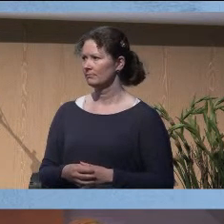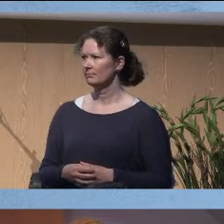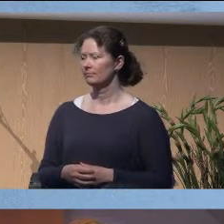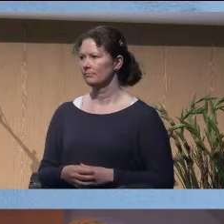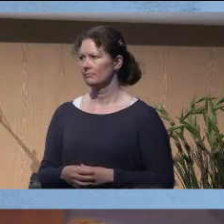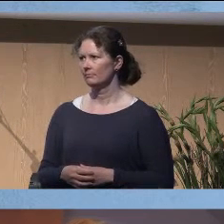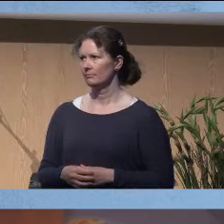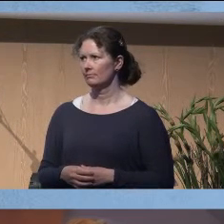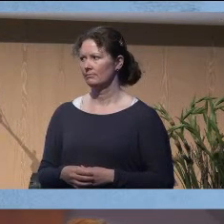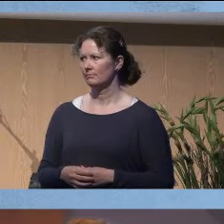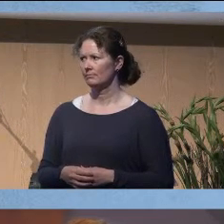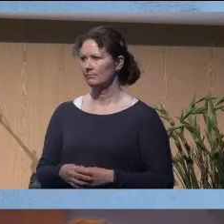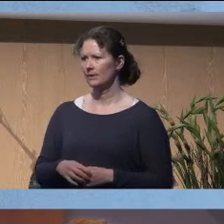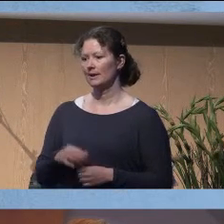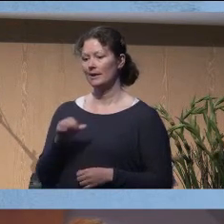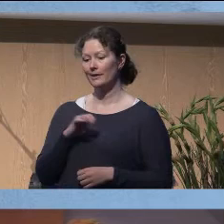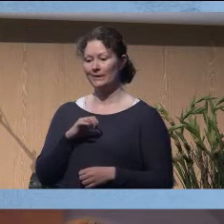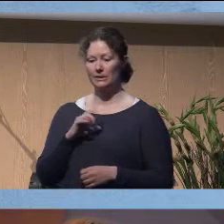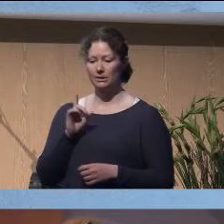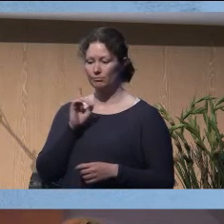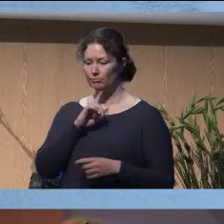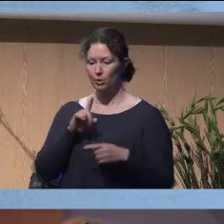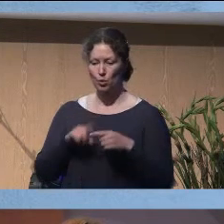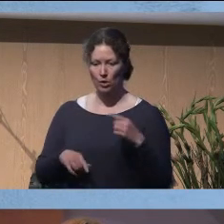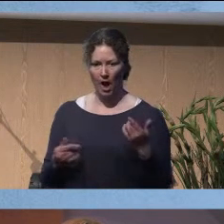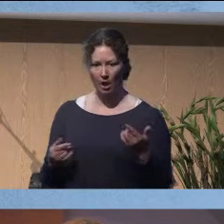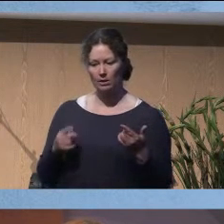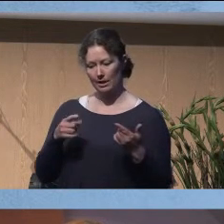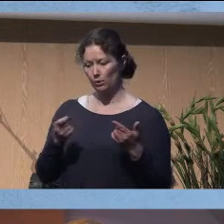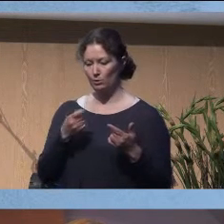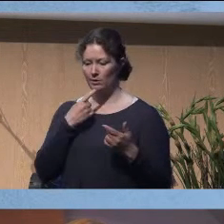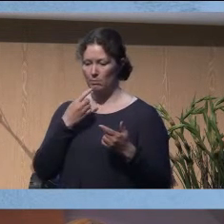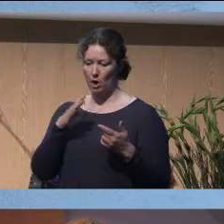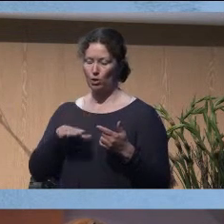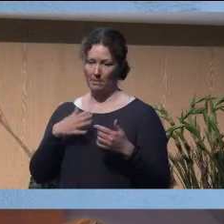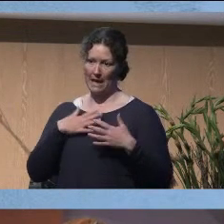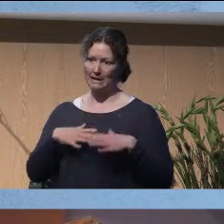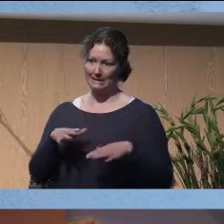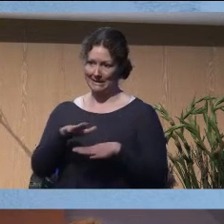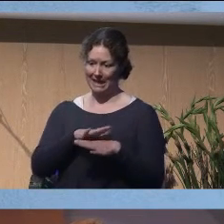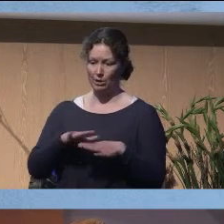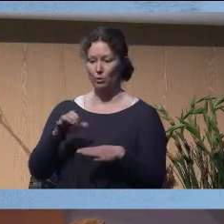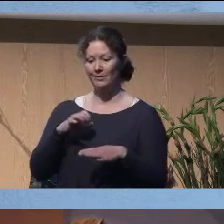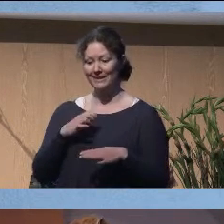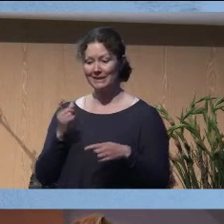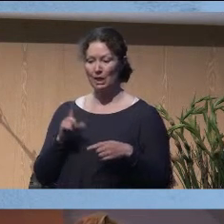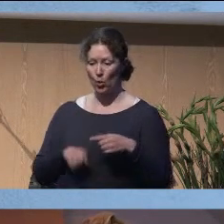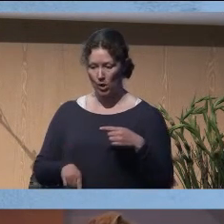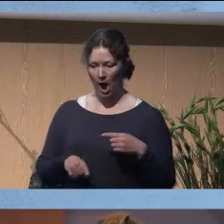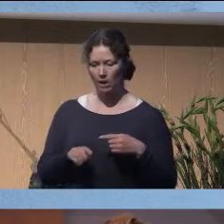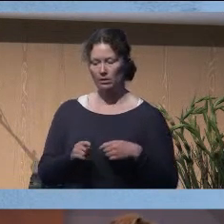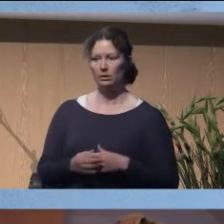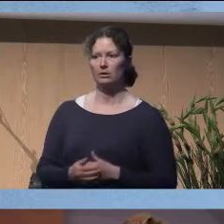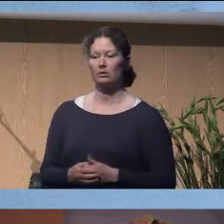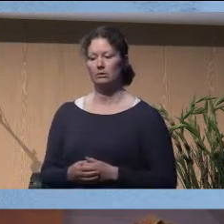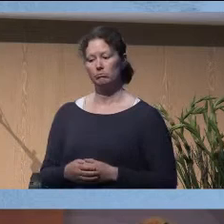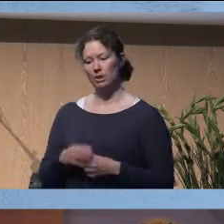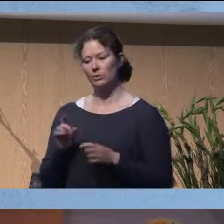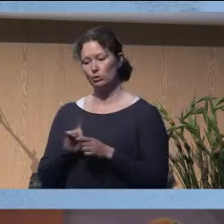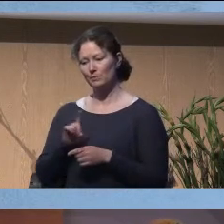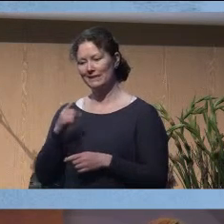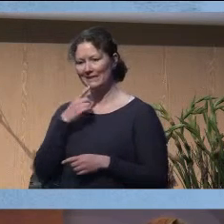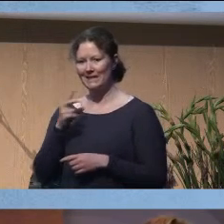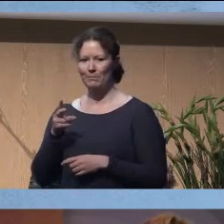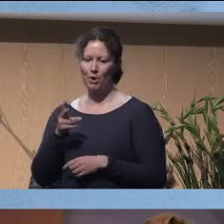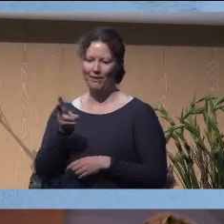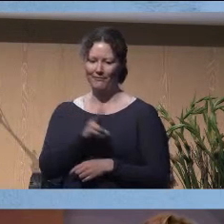Hvis det går galt, og det er noe vi må snakke om i helsesektoren. Hvis det går galt, så er det, som de sier på